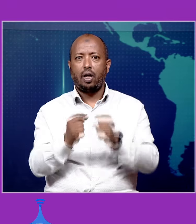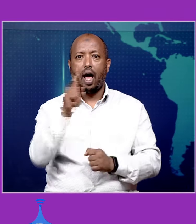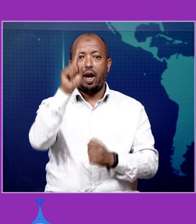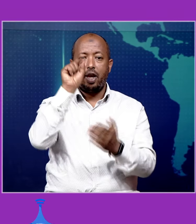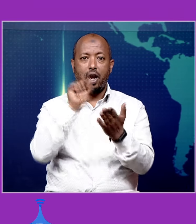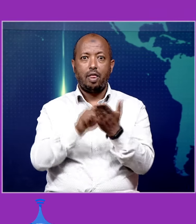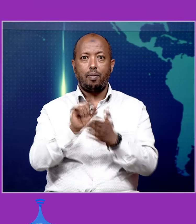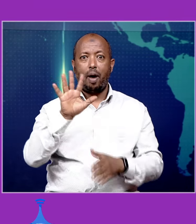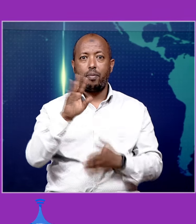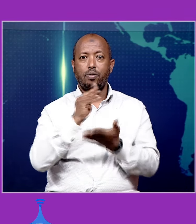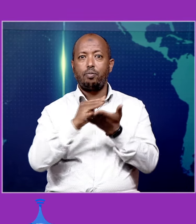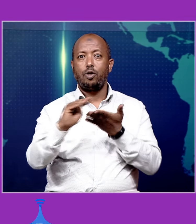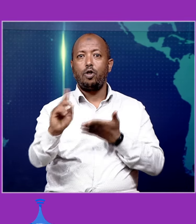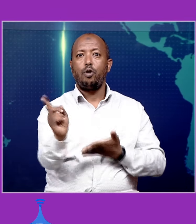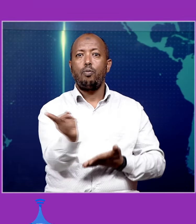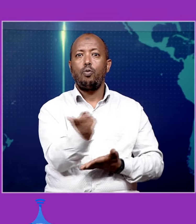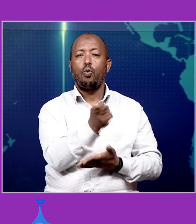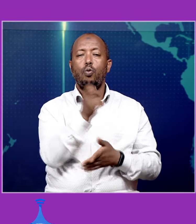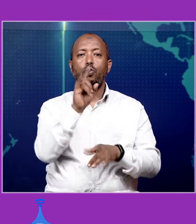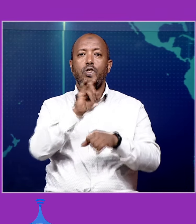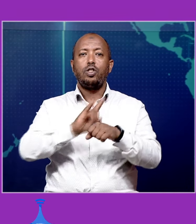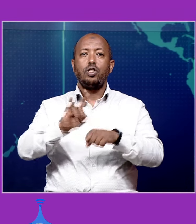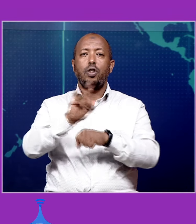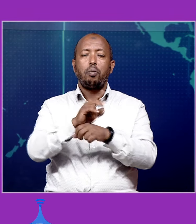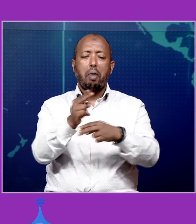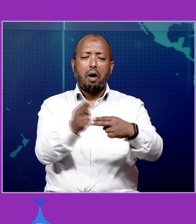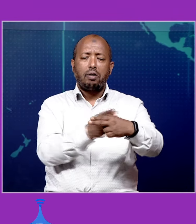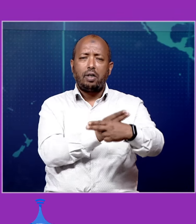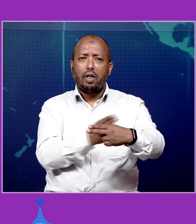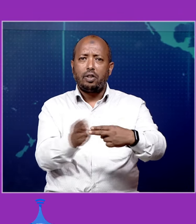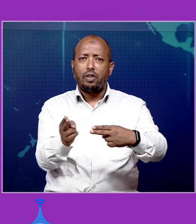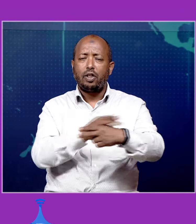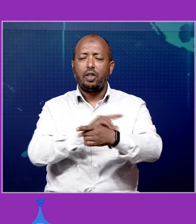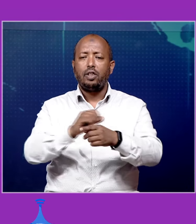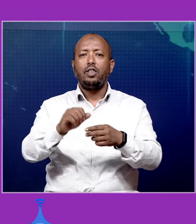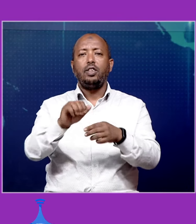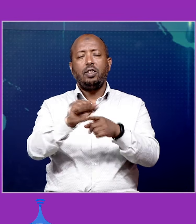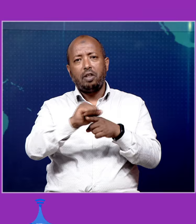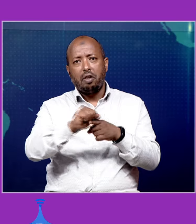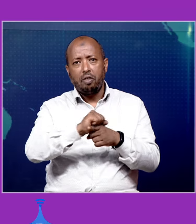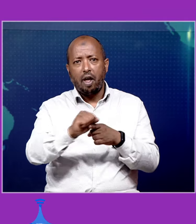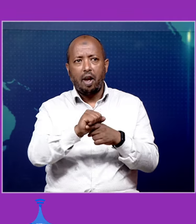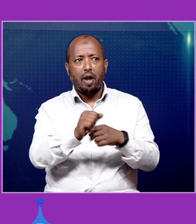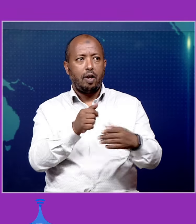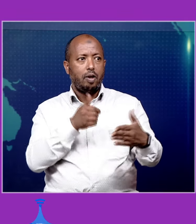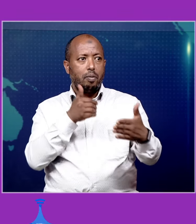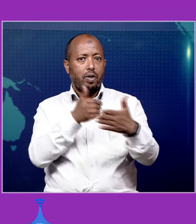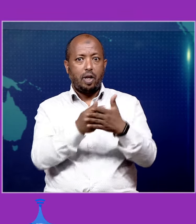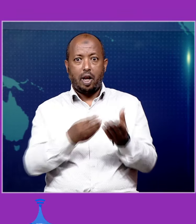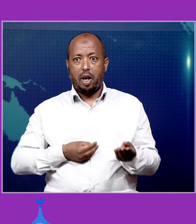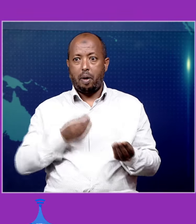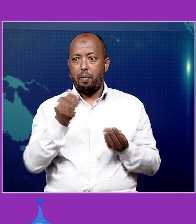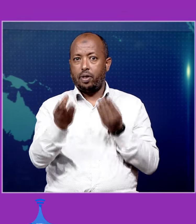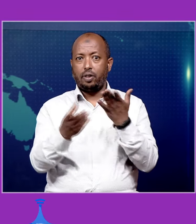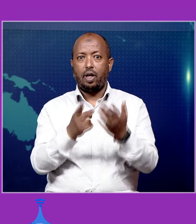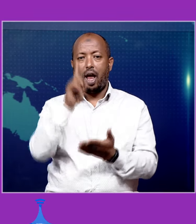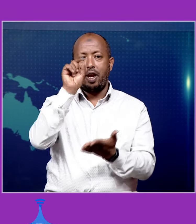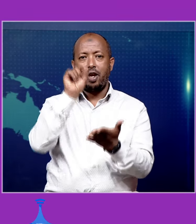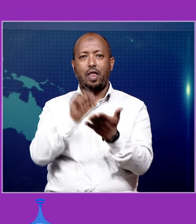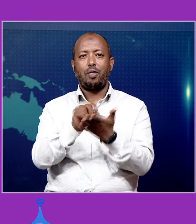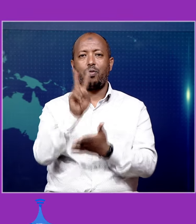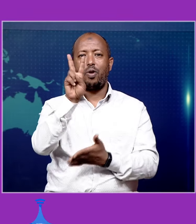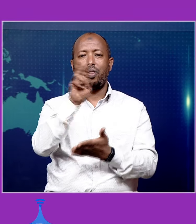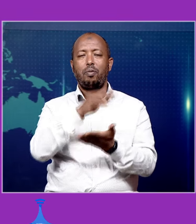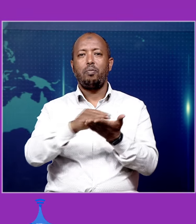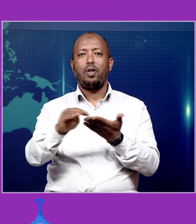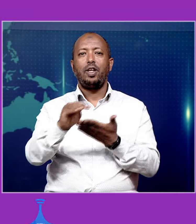مست ميليني مهونو زيجوتشن بعد أجر سلت أنا وش مدرس لمدرسة كرنا عندنا تبولت ميليني ميهونو